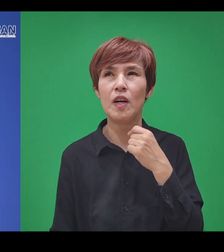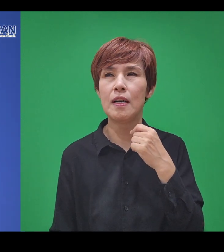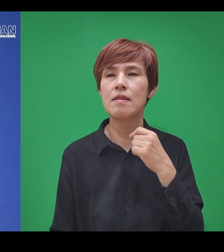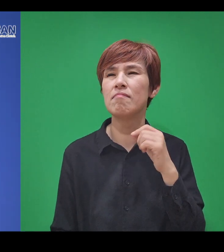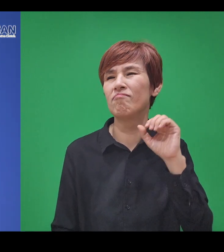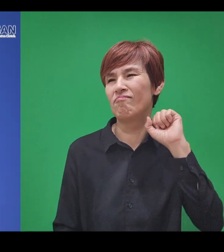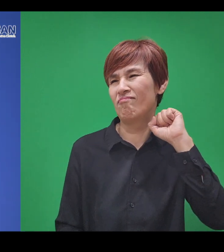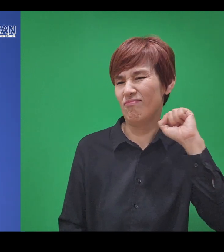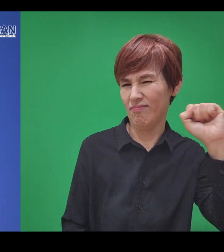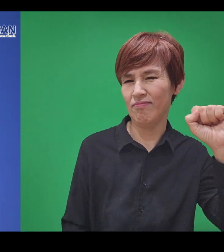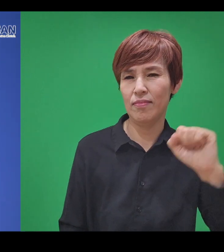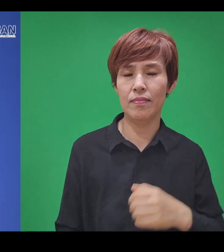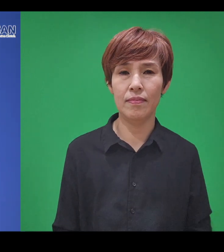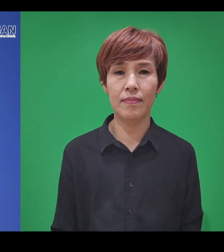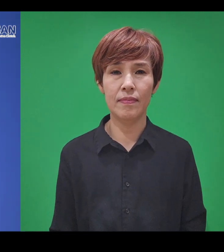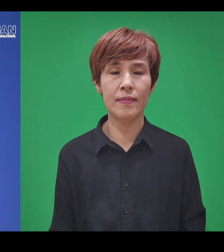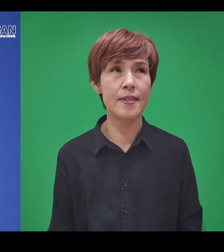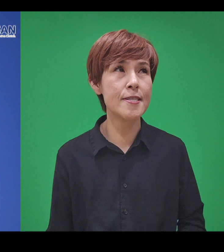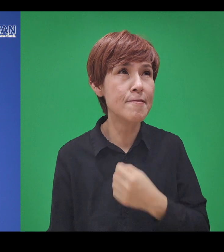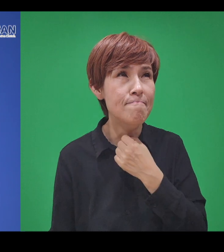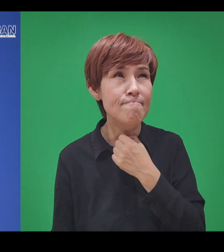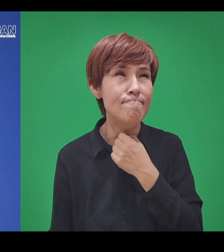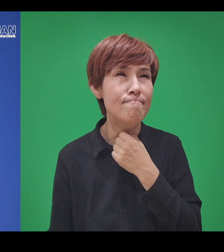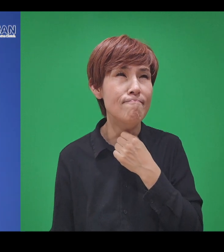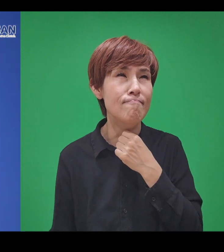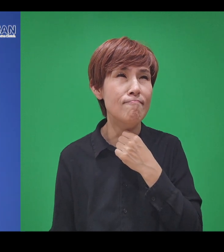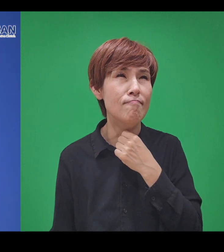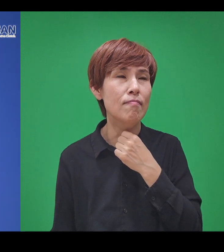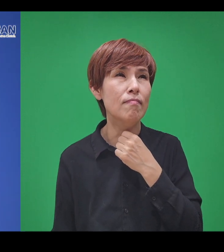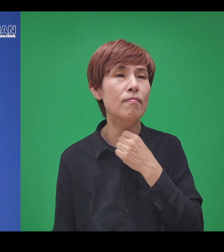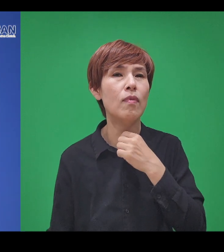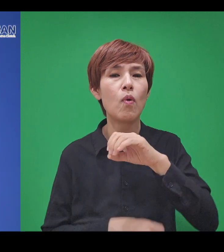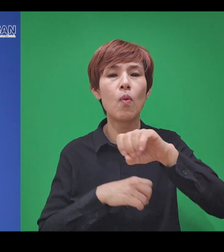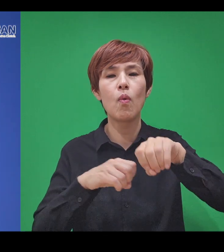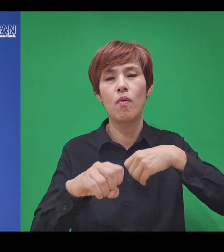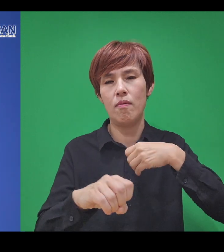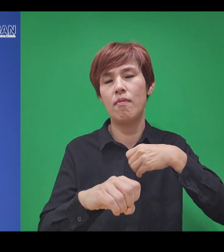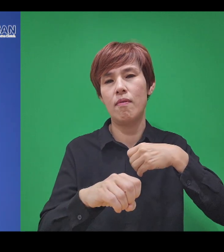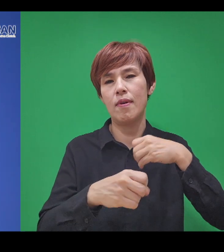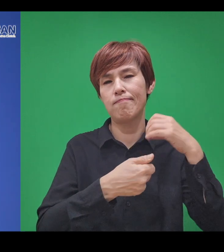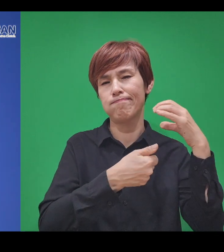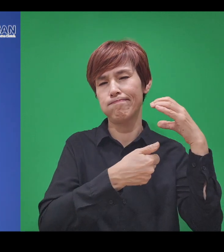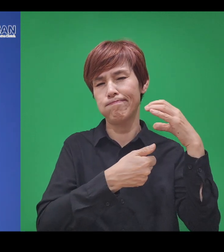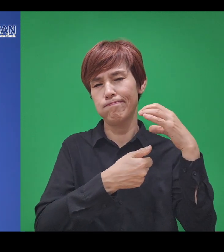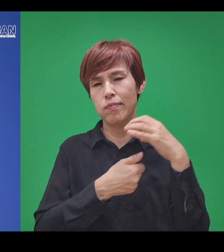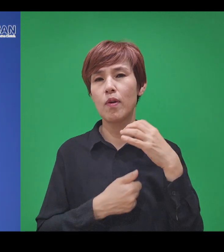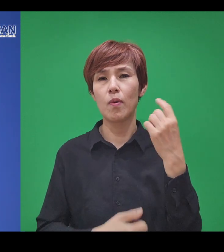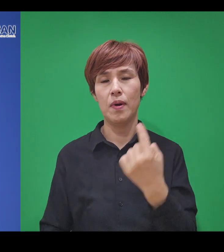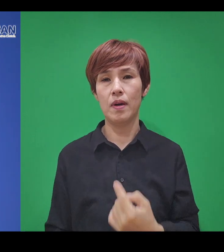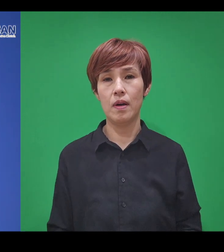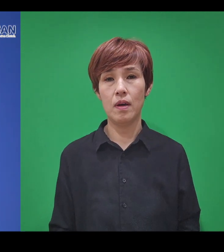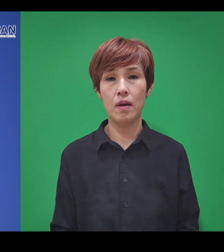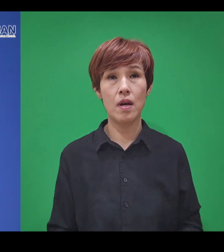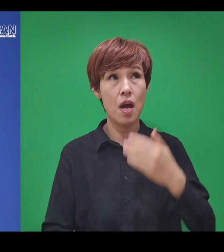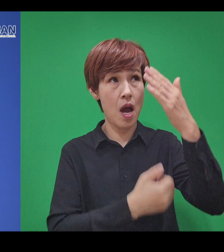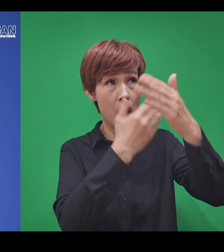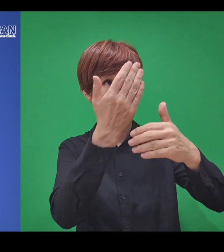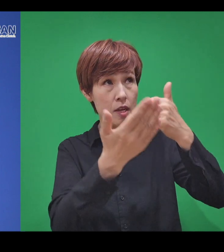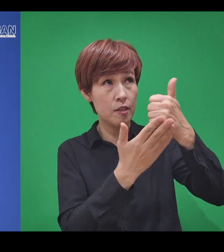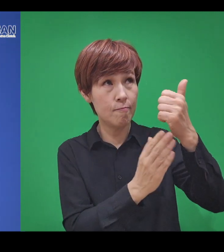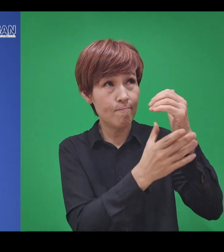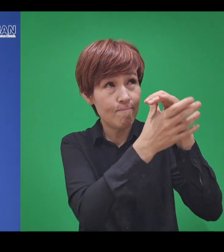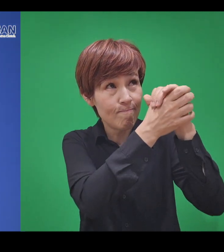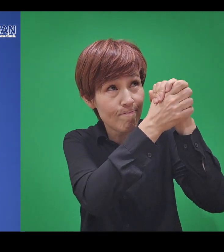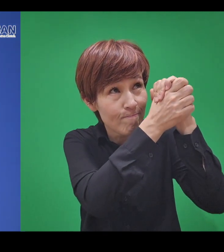우리 자신을 위해 우리가 꽉 붙든 것들에 우리가 역으로 붙들려요. 하나님을